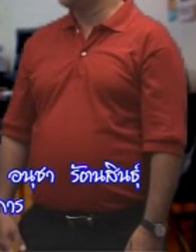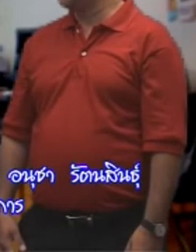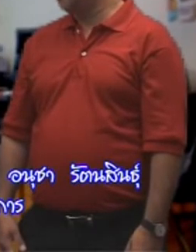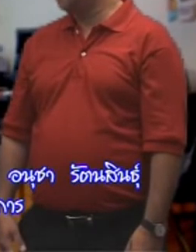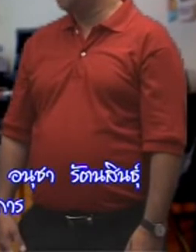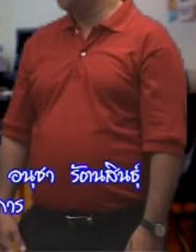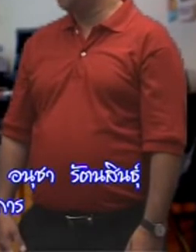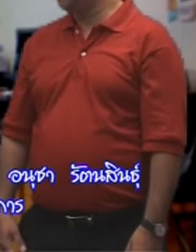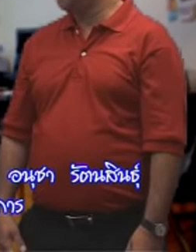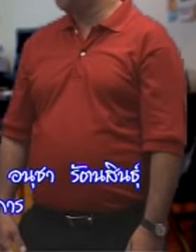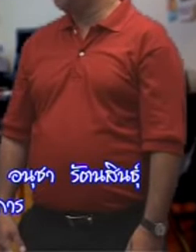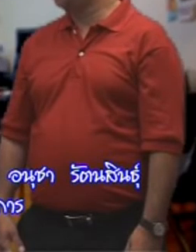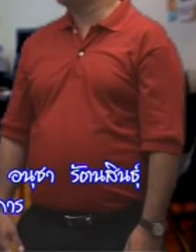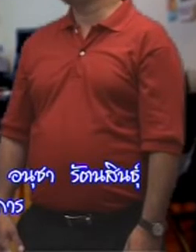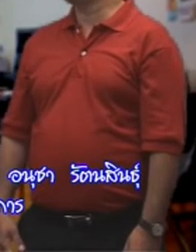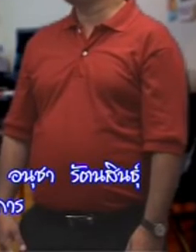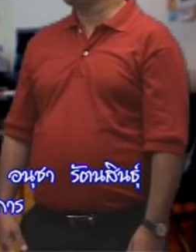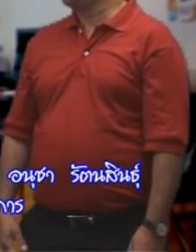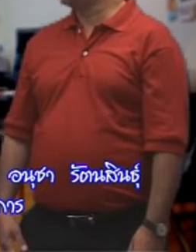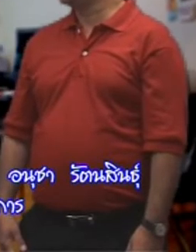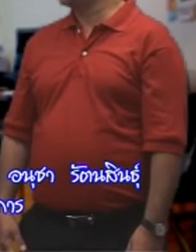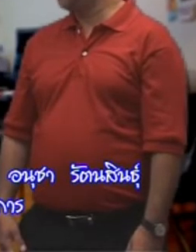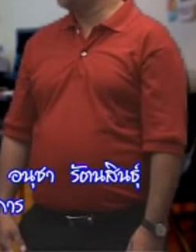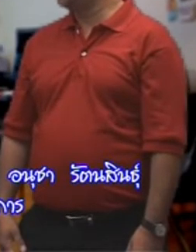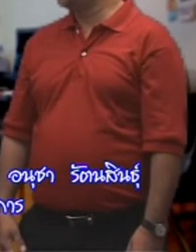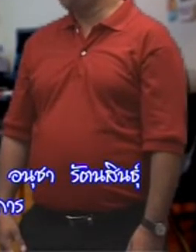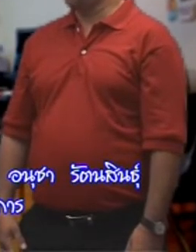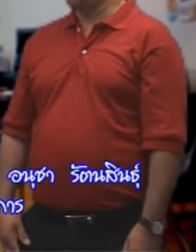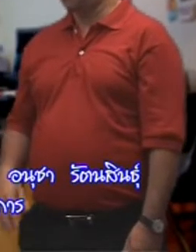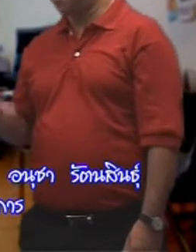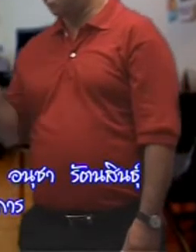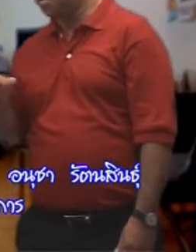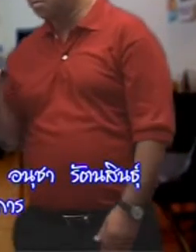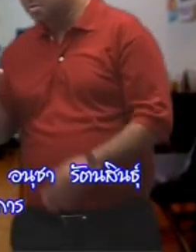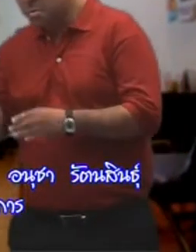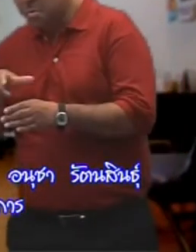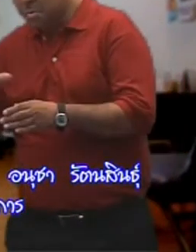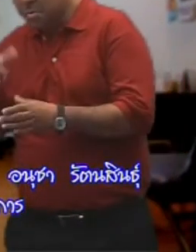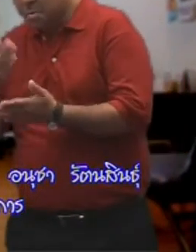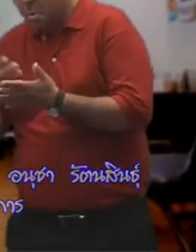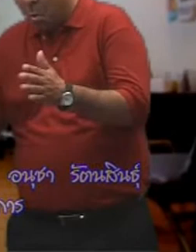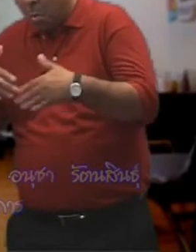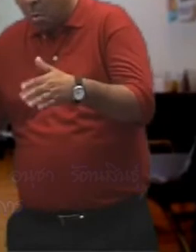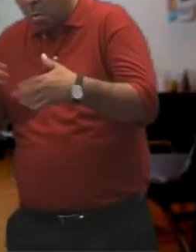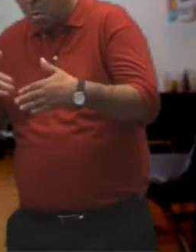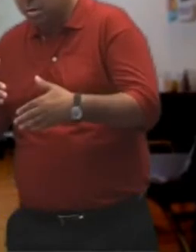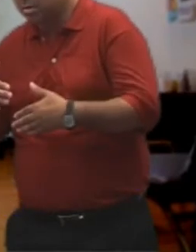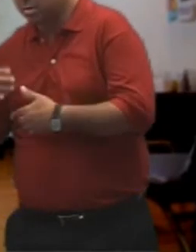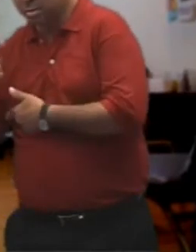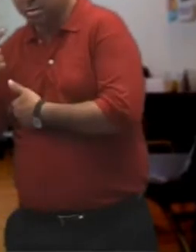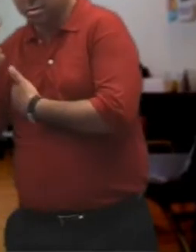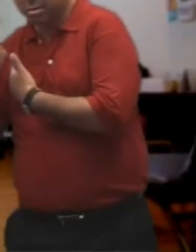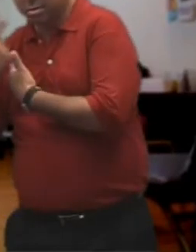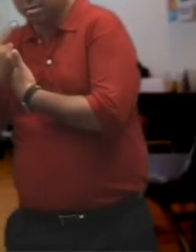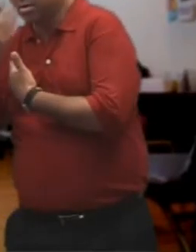ถ้าดิฉันทำเก่งแล้วนะคะจะเปิดร้านขายไอศกรีมสมุนไพรด้วยค่ะ ถ้าเกิดว่าขายดีแล้วเนี่ยอย่าลืมเอา